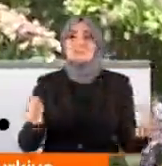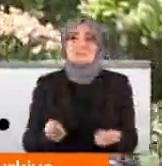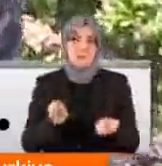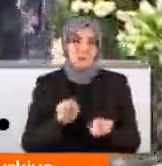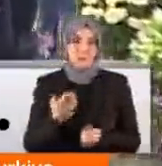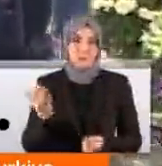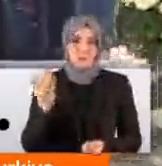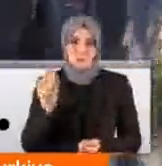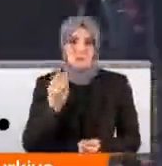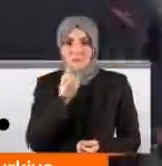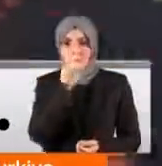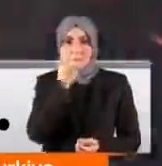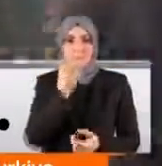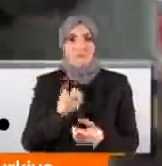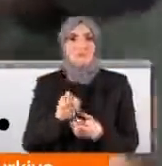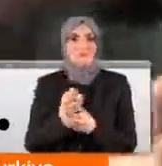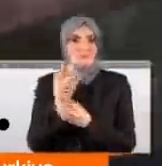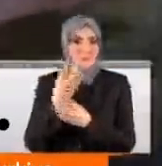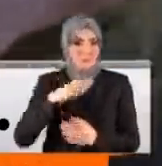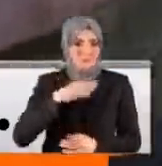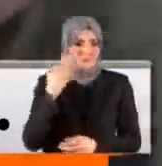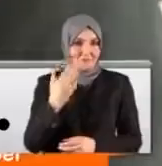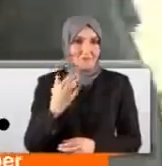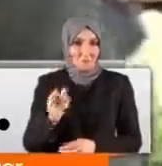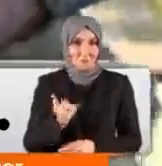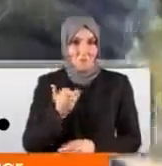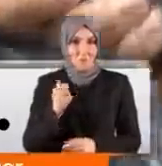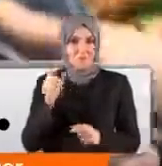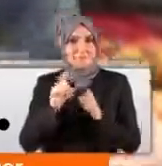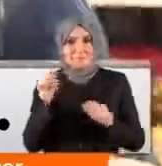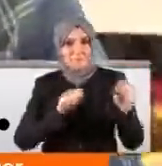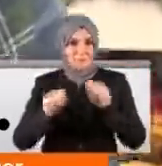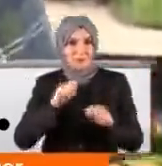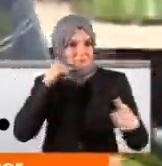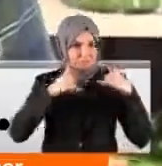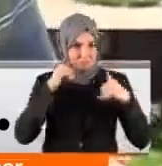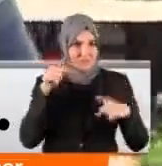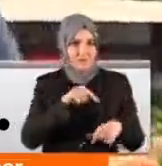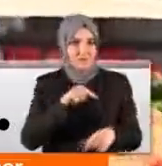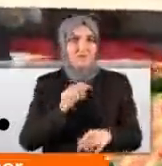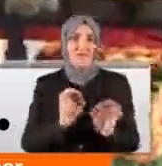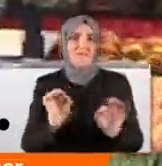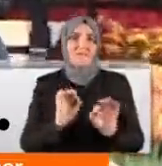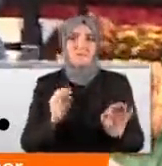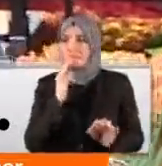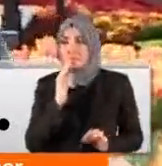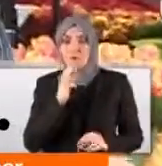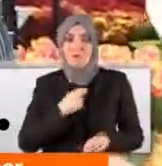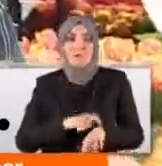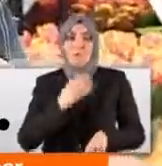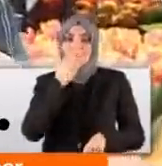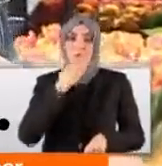yapıyorsun seksek siparişler yoğun mu çok yoruldum görüyorsunuz konuşacak bile vaktimiz yoktur